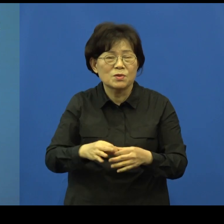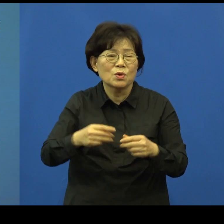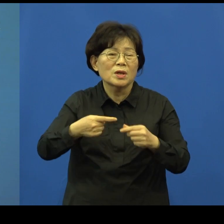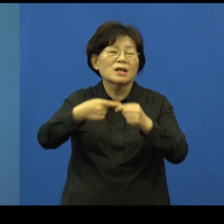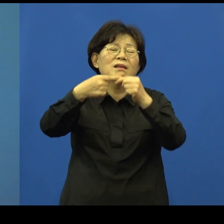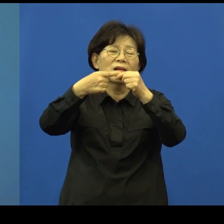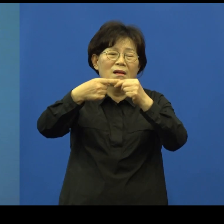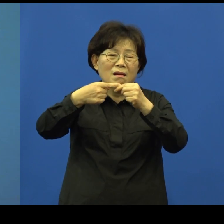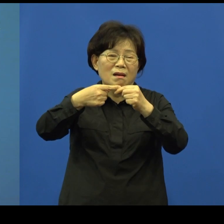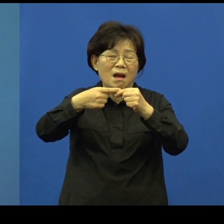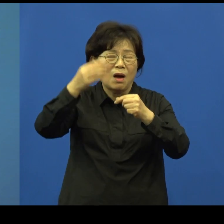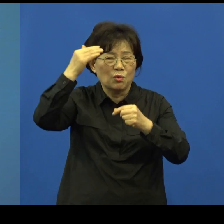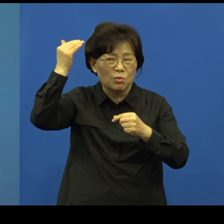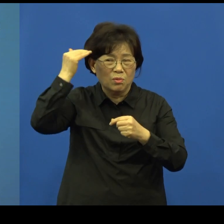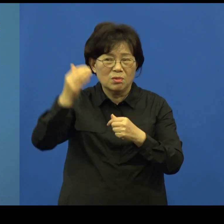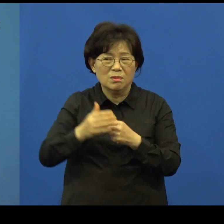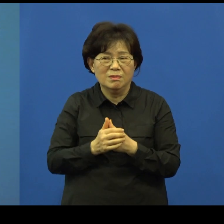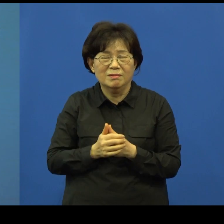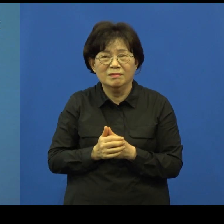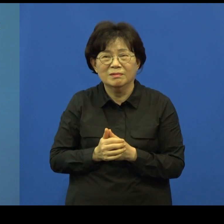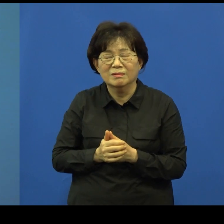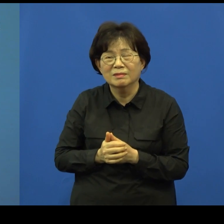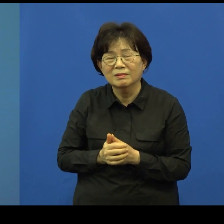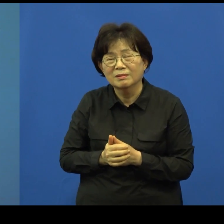할 필요가 없는 건데 1등 하고 있는 거예요.